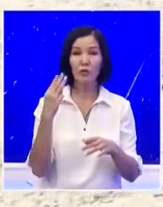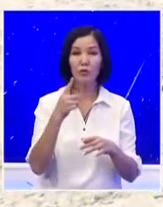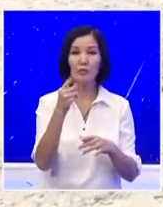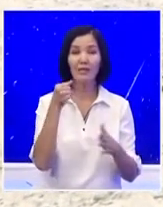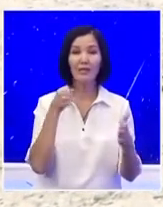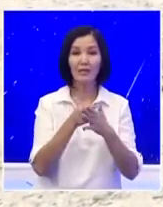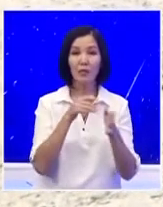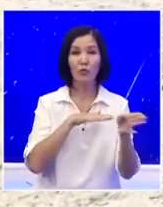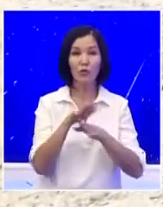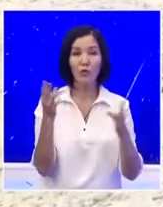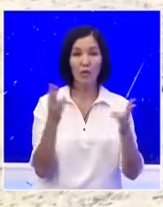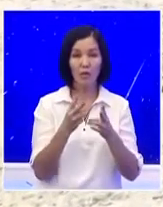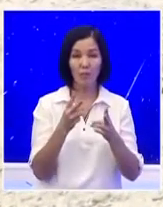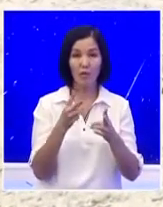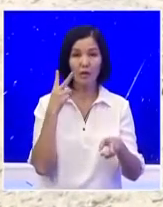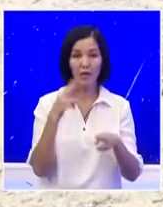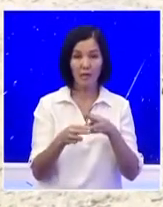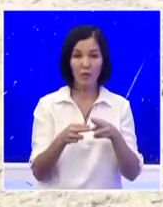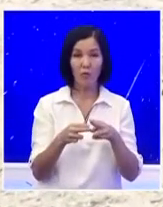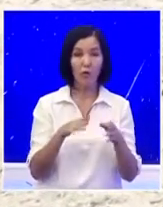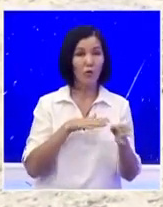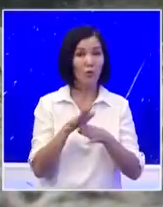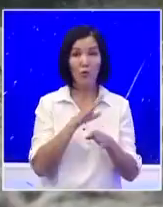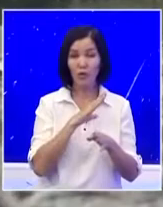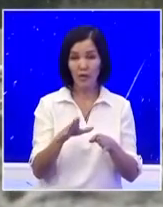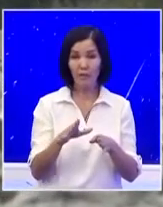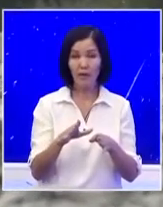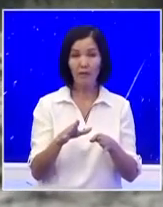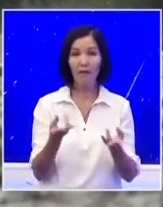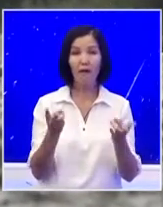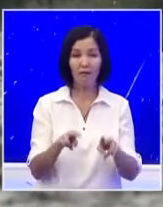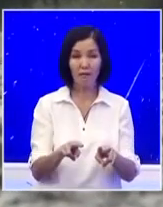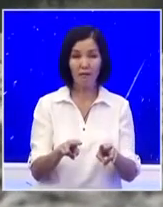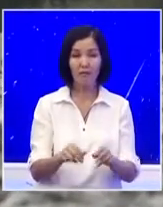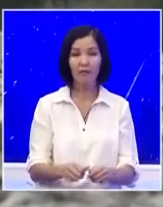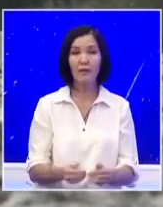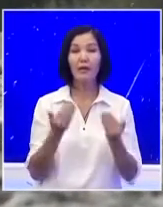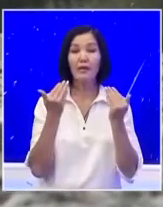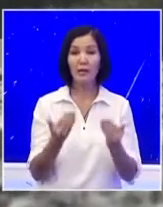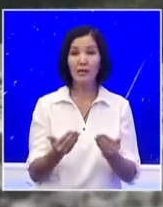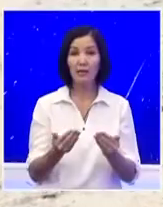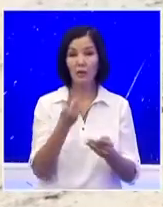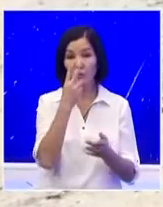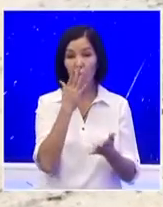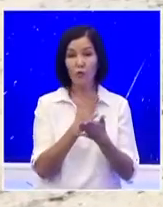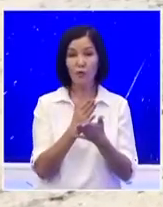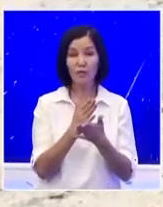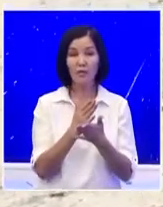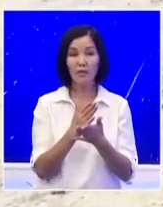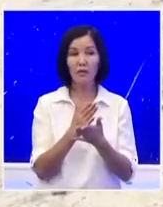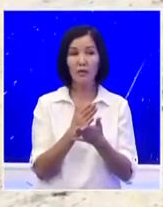керек болатын, аяқтау керек болатын. Бірақ орындалмаған, аяқсыз қалды. Қазіргі таңда көріп отырсыздар,